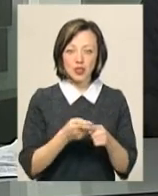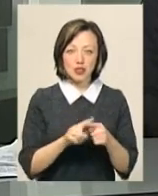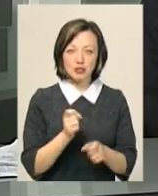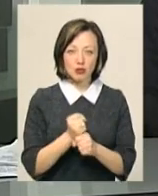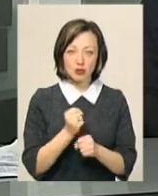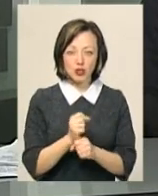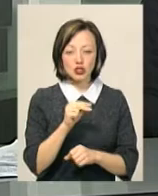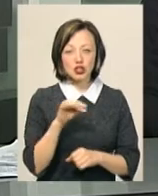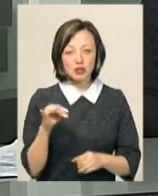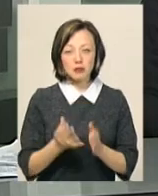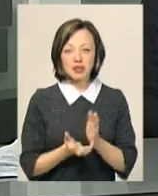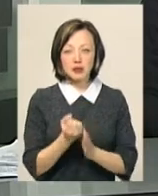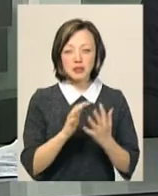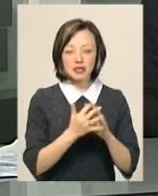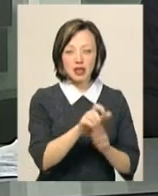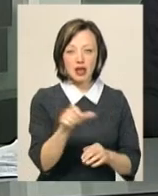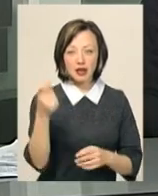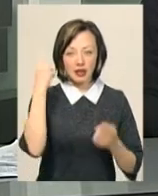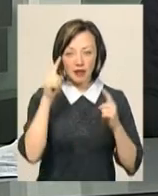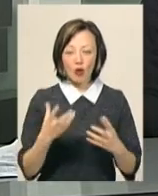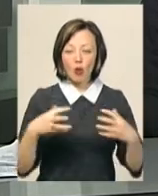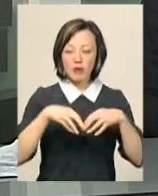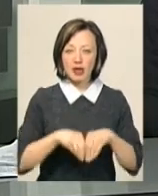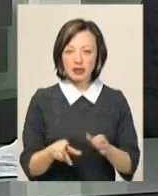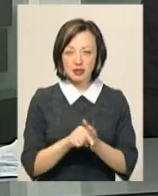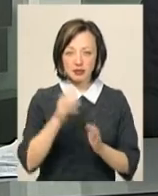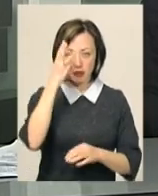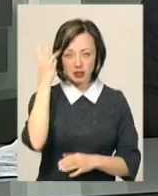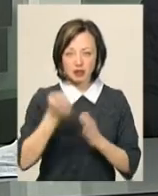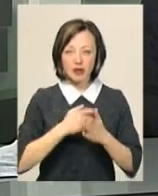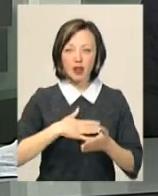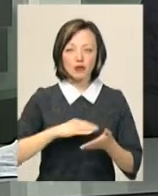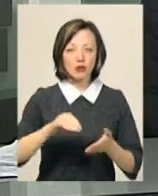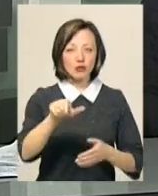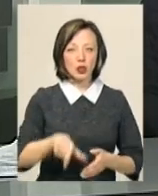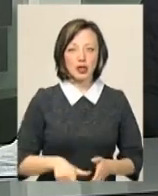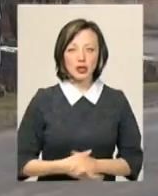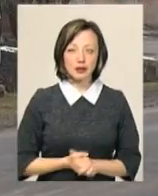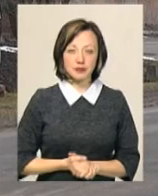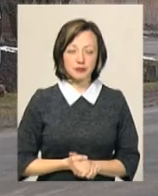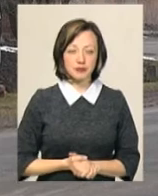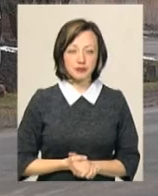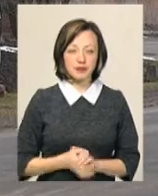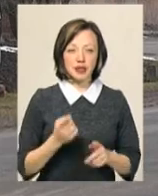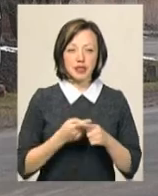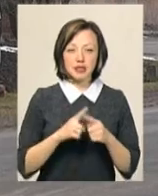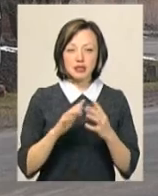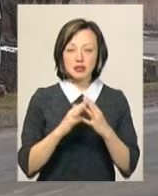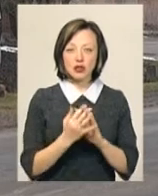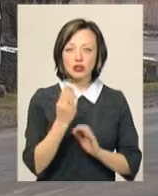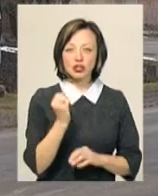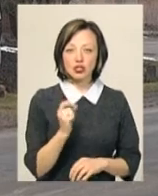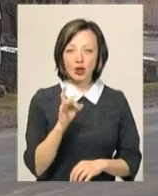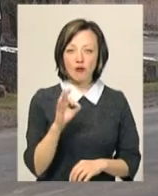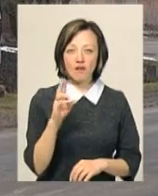зробити. Чи підтримують селяни ідею об'єднання з обласним центром, дізнавалася Дарина Денисенко. Це село Шаровечка